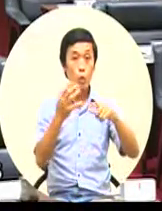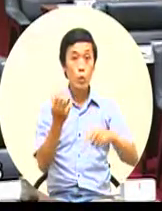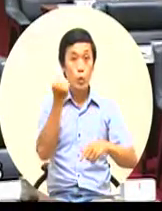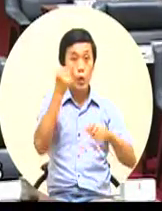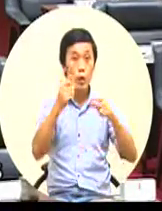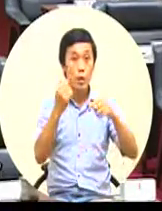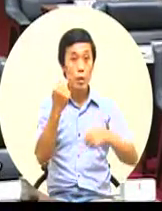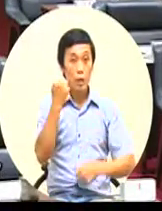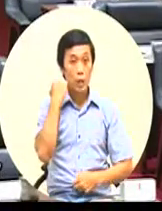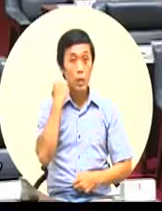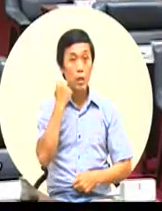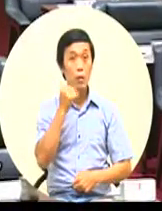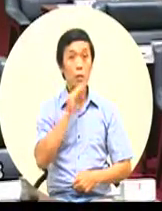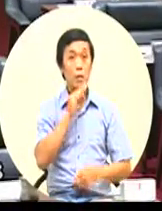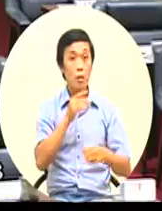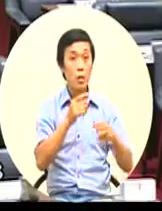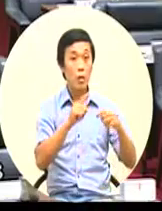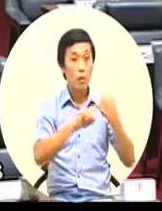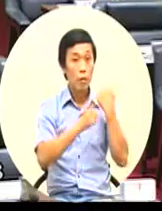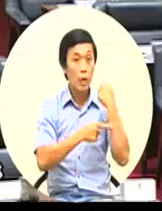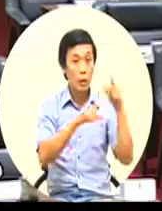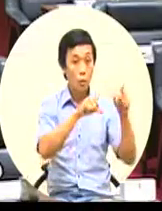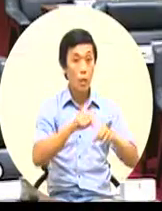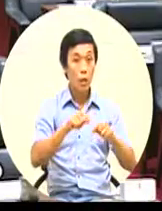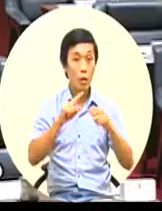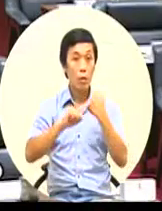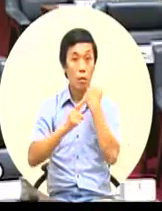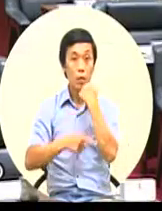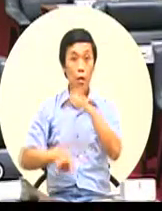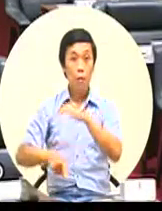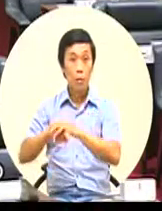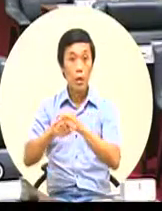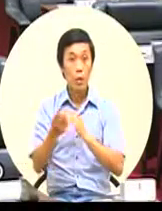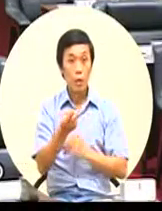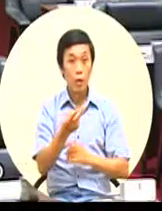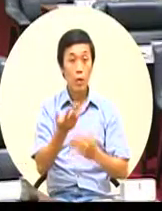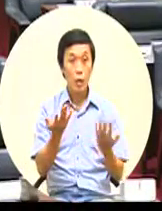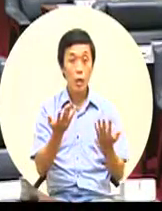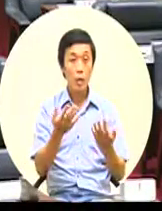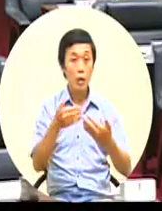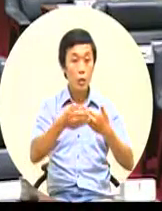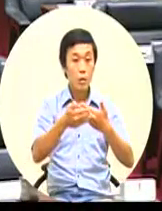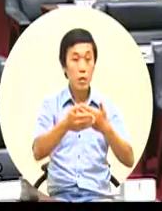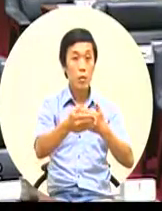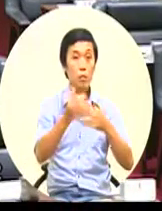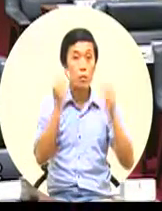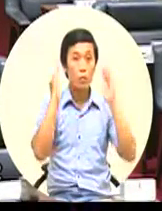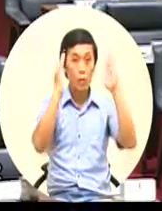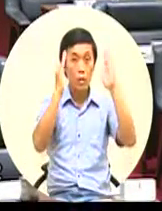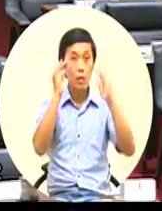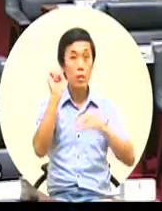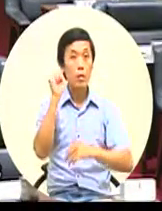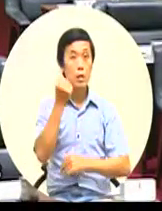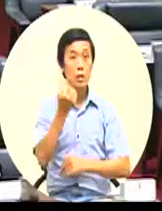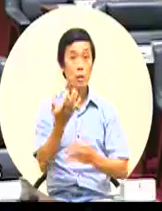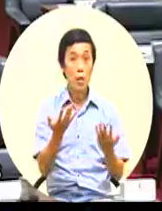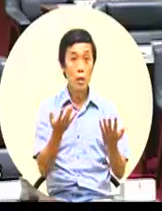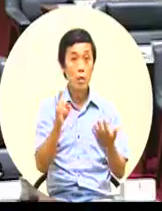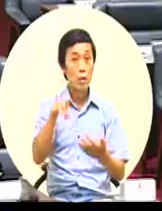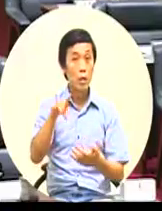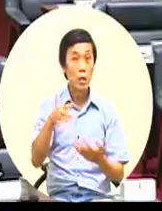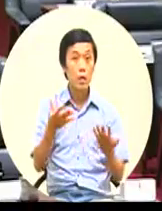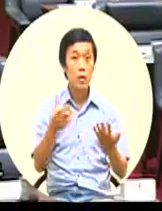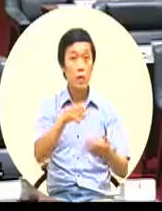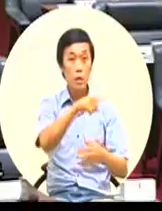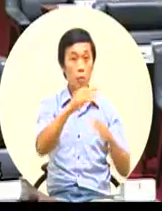吗？我们的程序正义在哪里？人家住在家的都超过